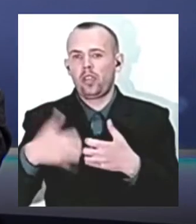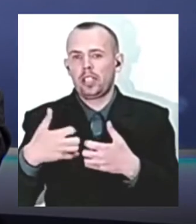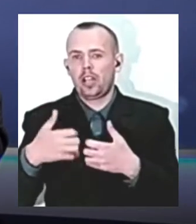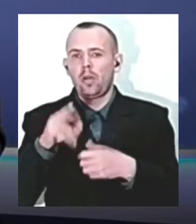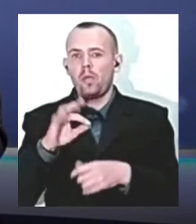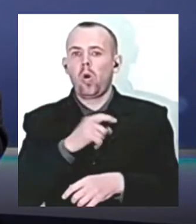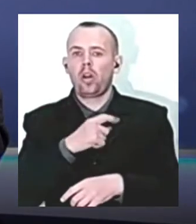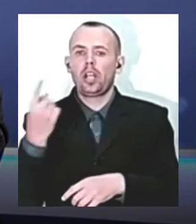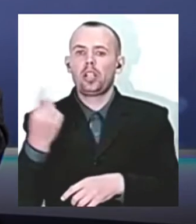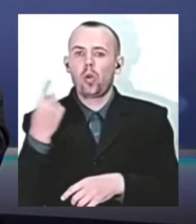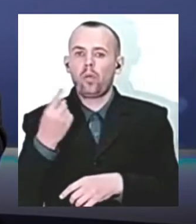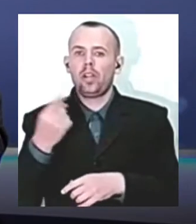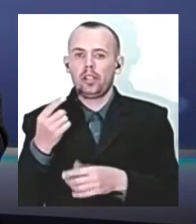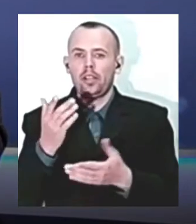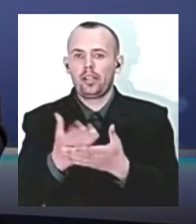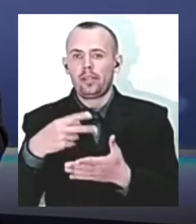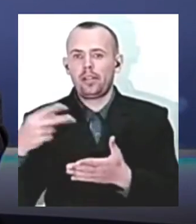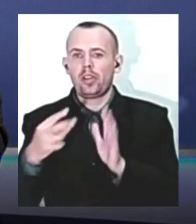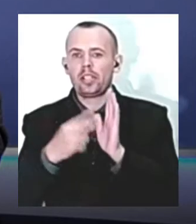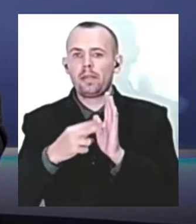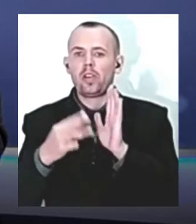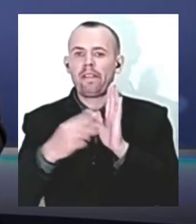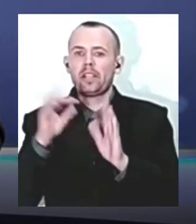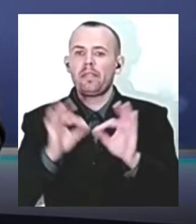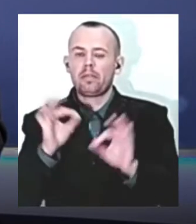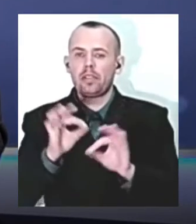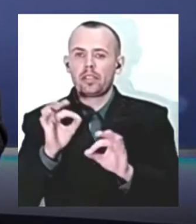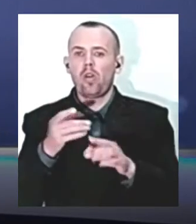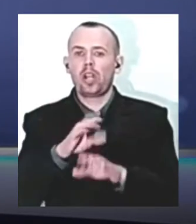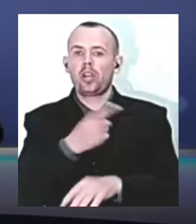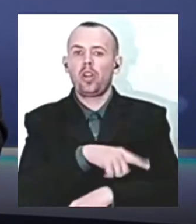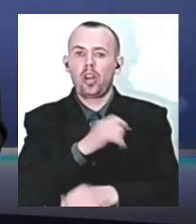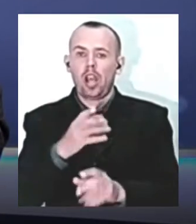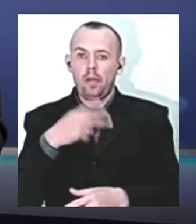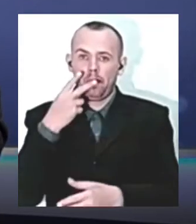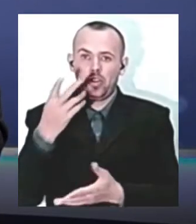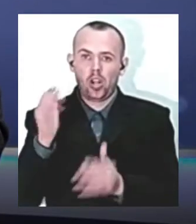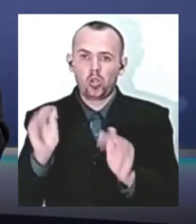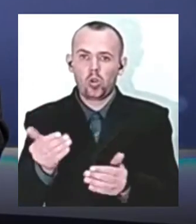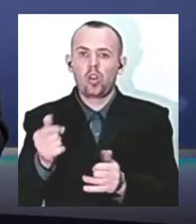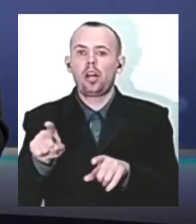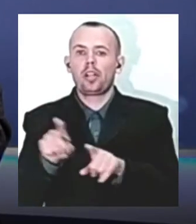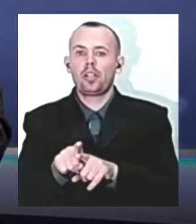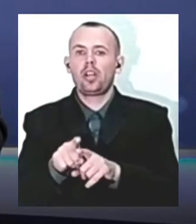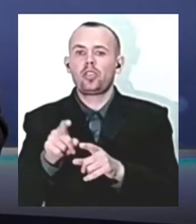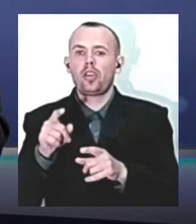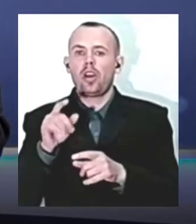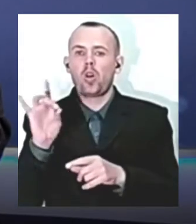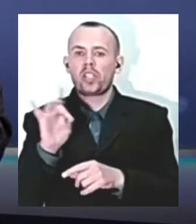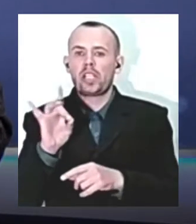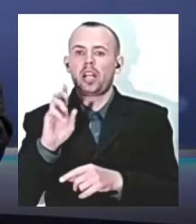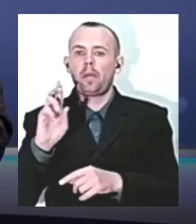області складає 78%, а в таких лікарнях, як ми бачили з сюжету, а також Роздільнянський, Білгород-Дністровський,